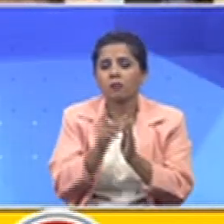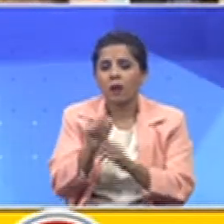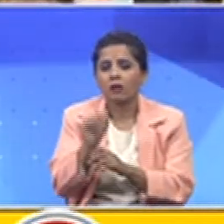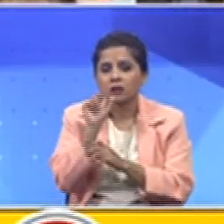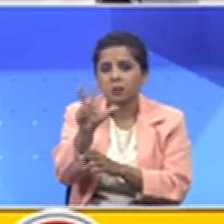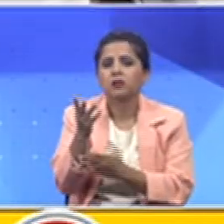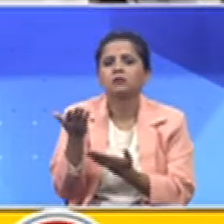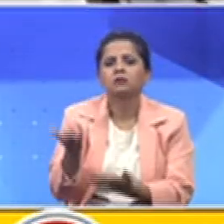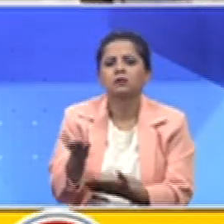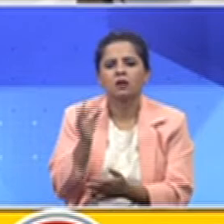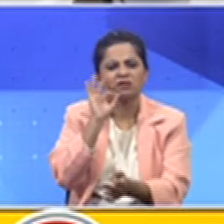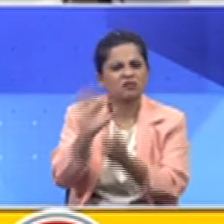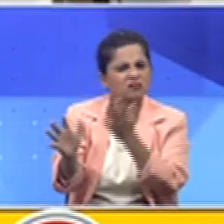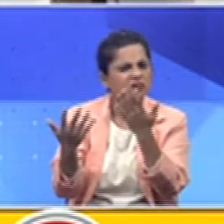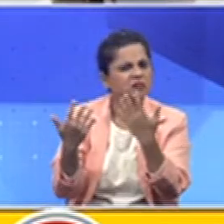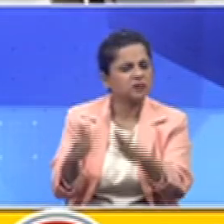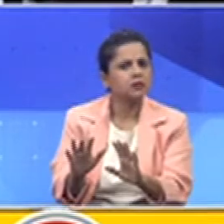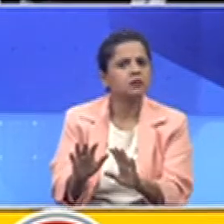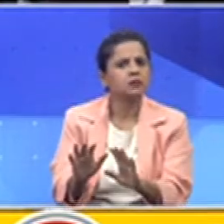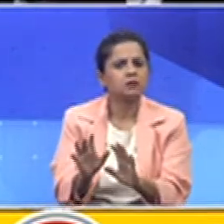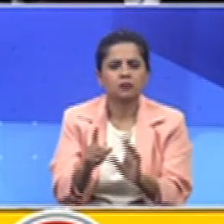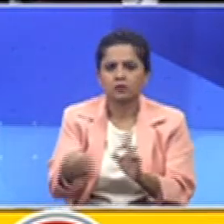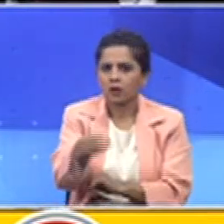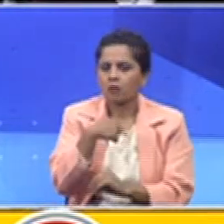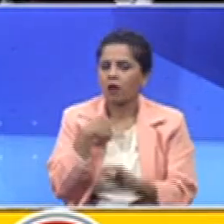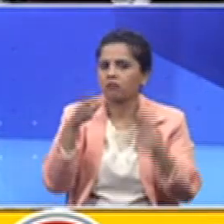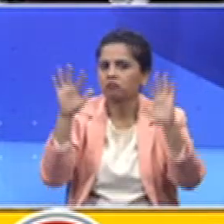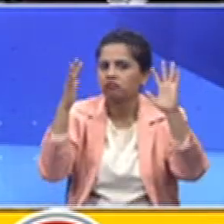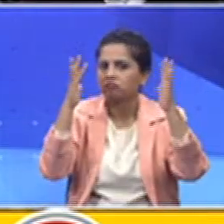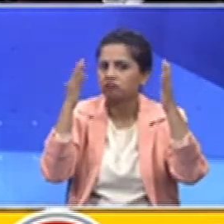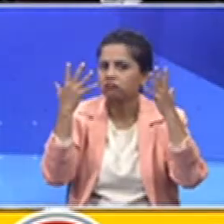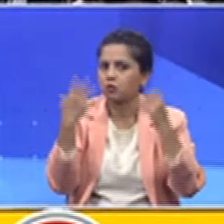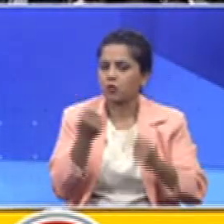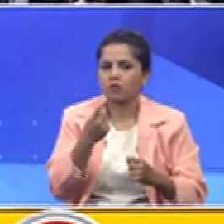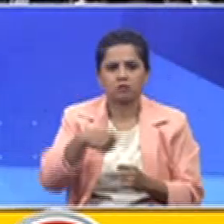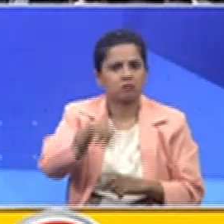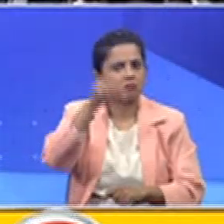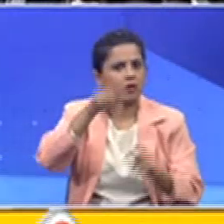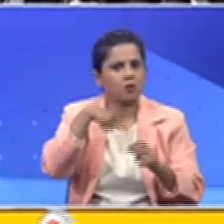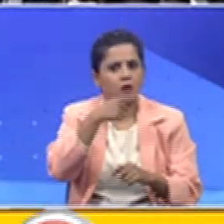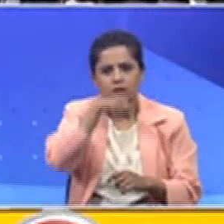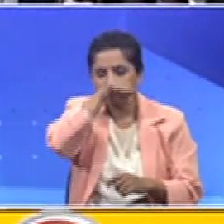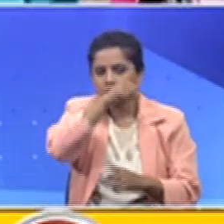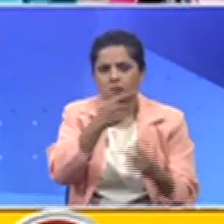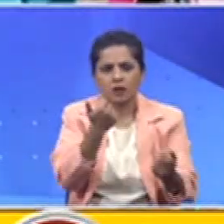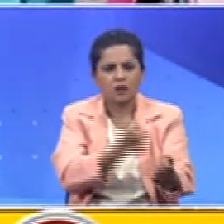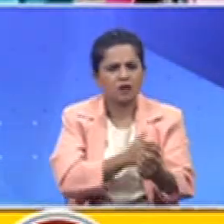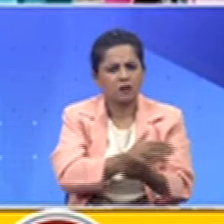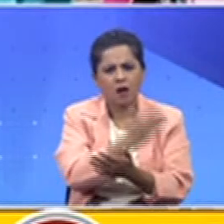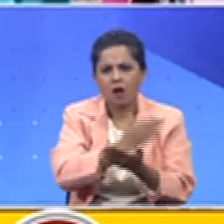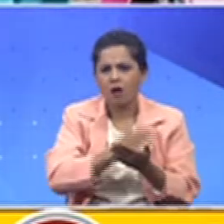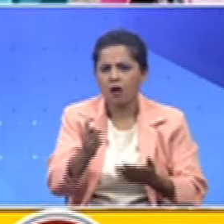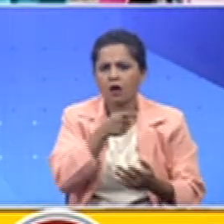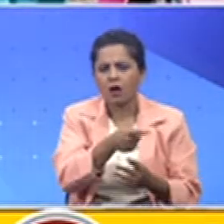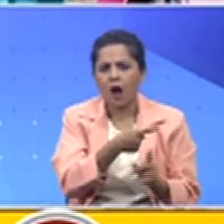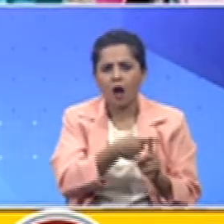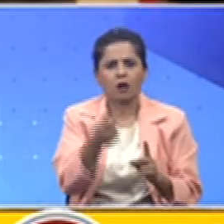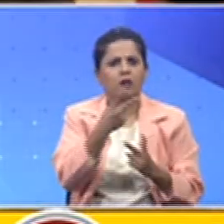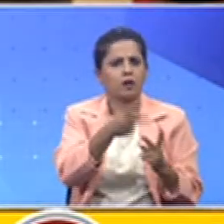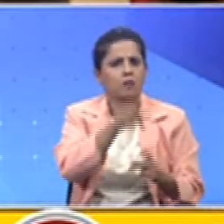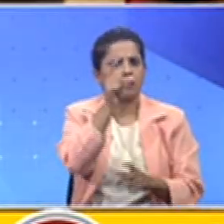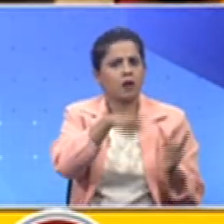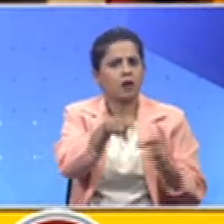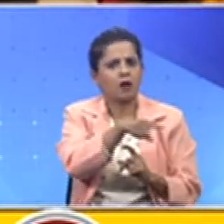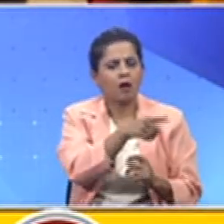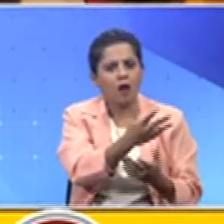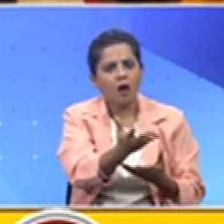थी। मैं उन सभी की सराहना करना चाहूंगा जो नशा मुक्ति के इस नेक अभियान में